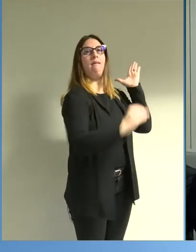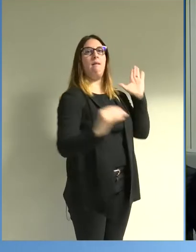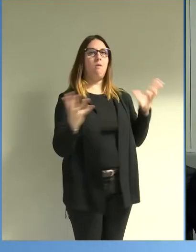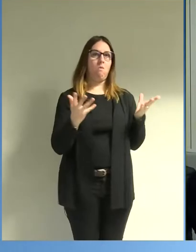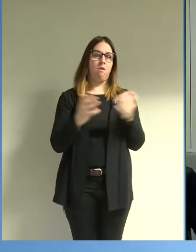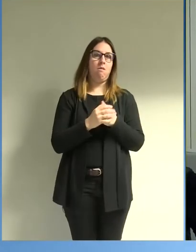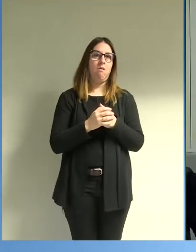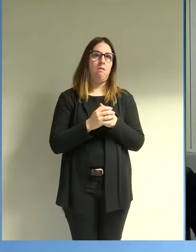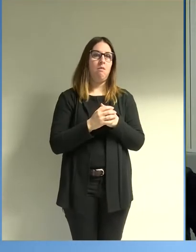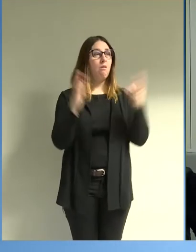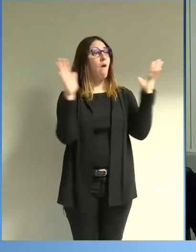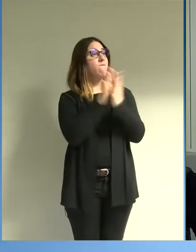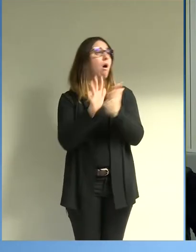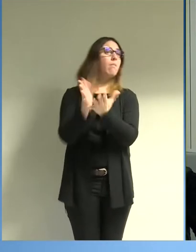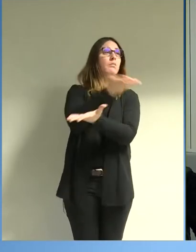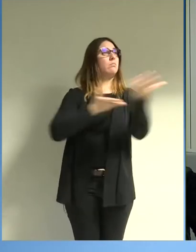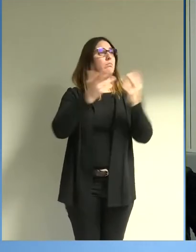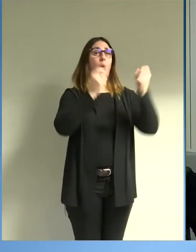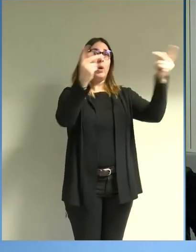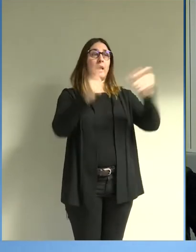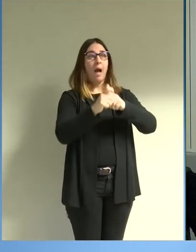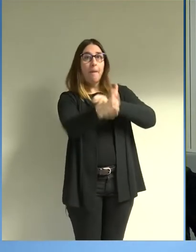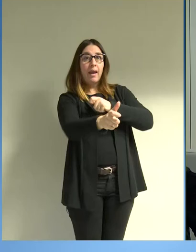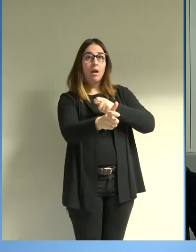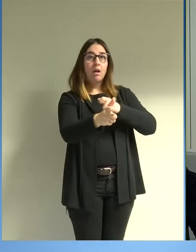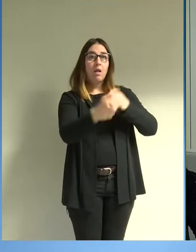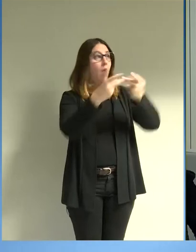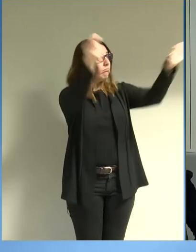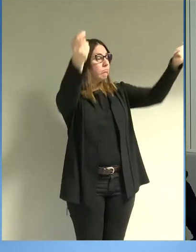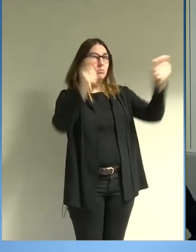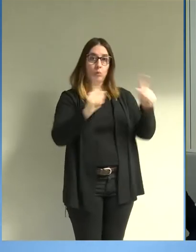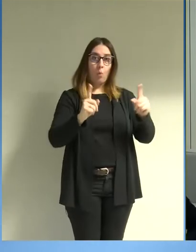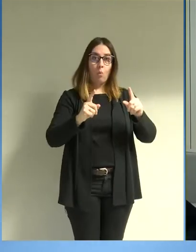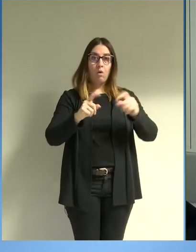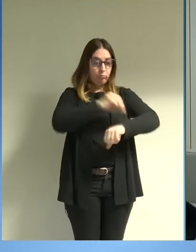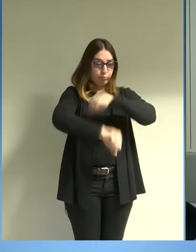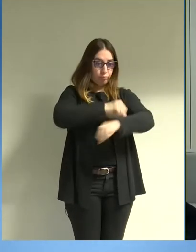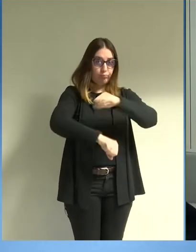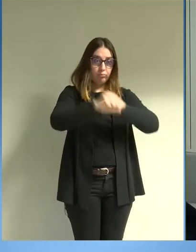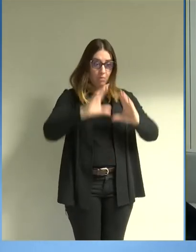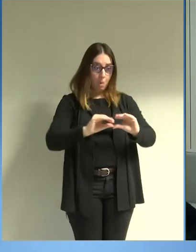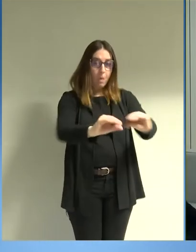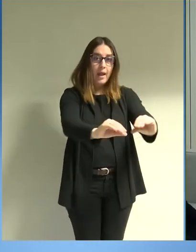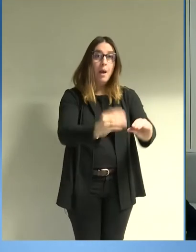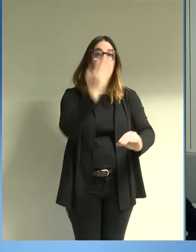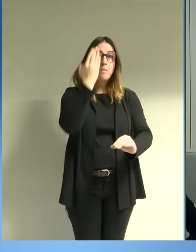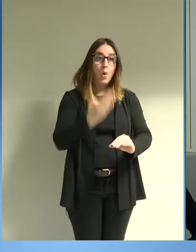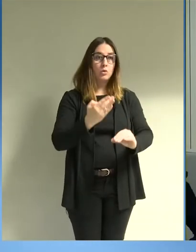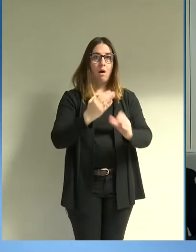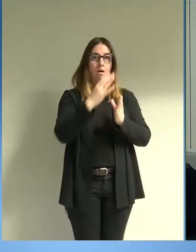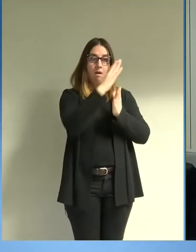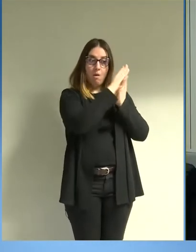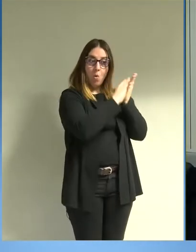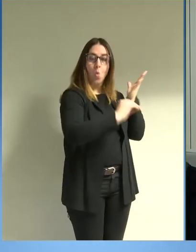forum ok mais qui l'on puisse derrière l'exploiter et donc pour l'exploiter encore faut-il qu'on ait des actes qui permettent de l'exploiter